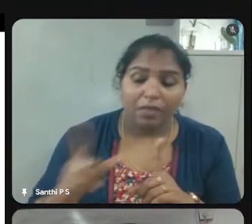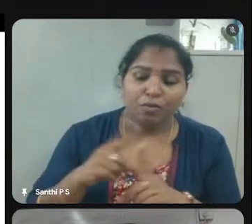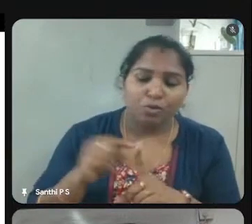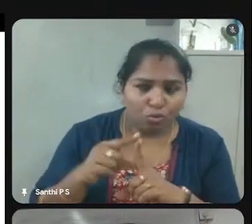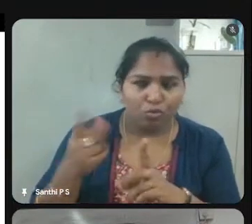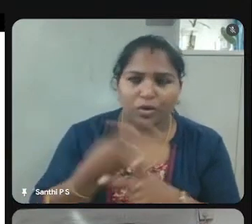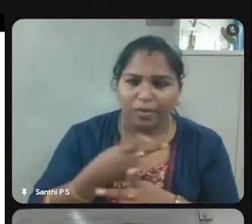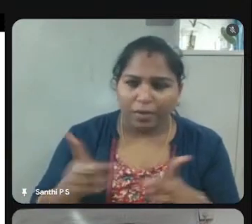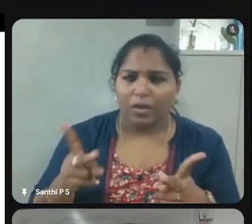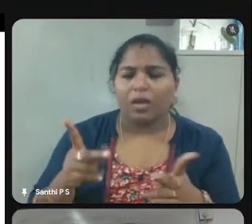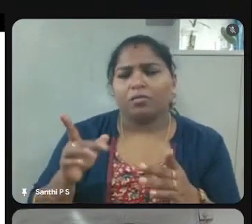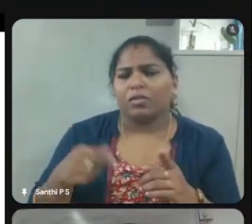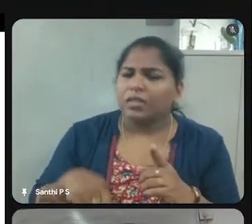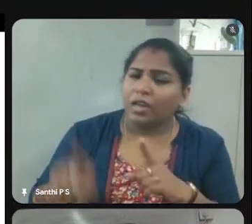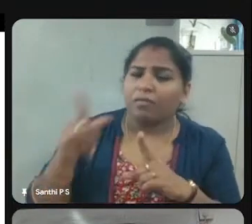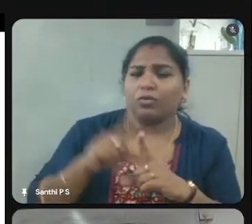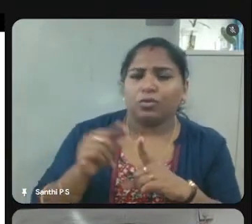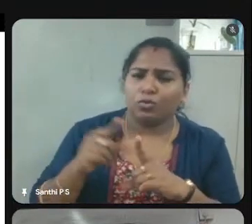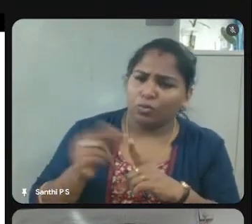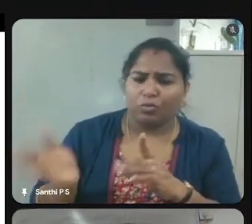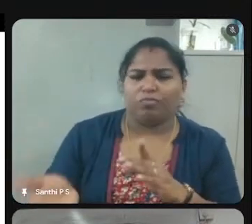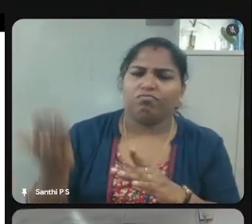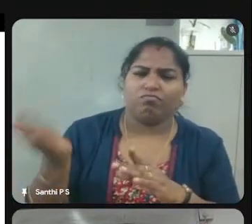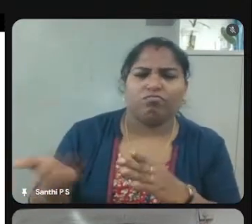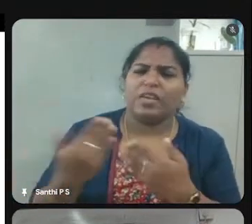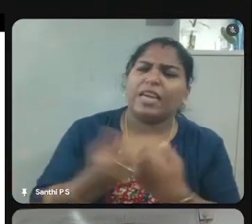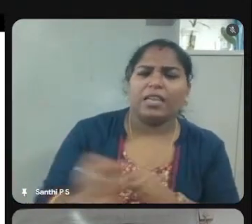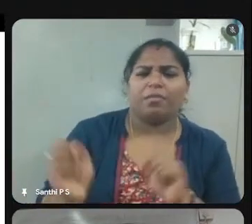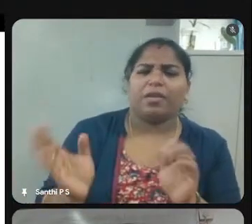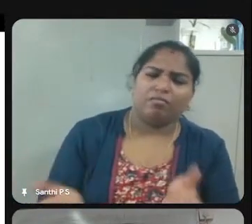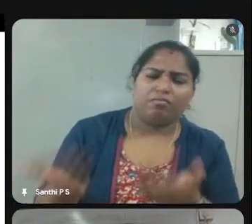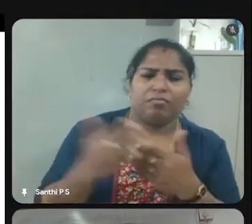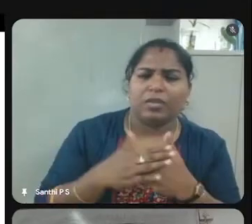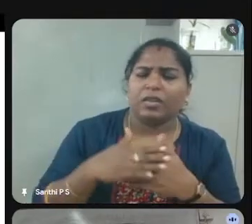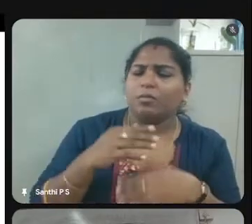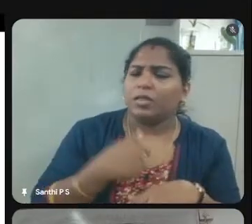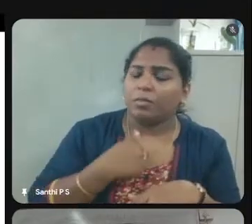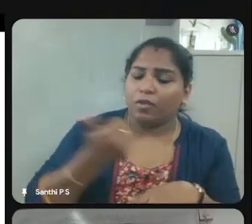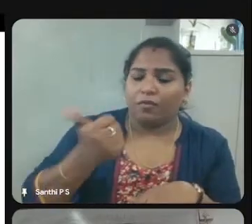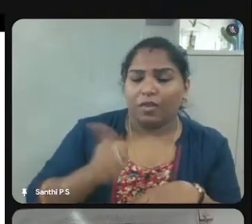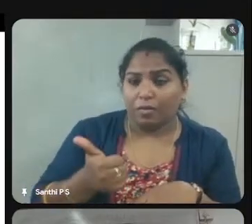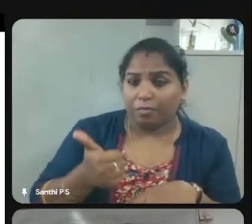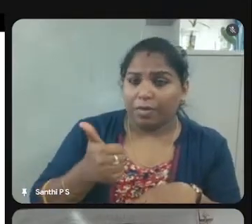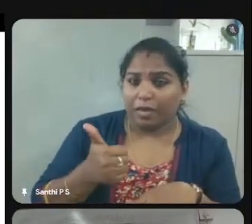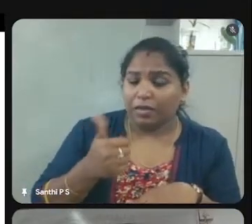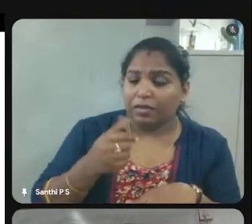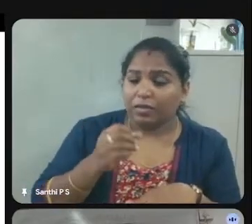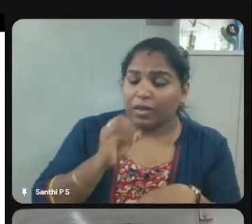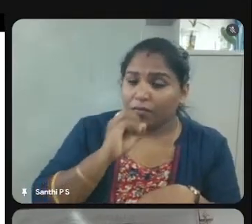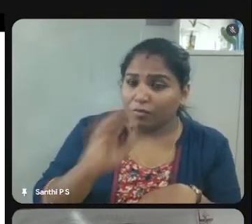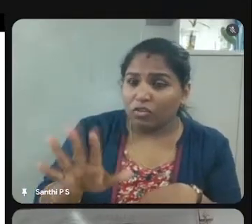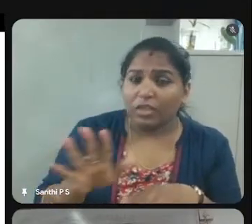കാര്യങ്ങളൊക്കെ മാക്സിമം സ്വന്തമായിട്ട് ചെയ്യാനായിട്ട് തന്നെ വിടാനായിട്ട് ശ്രമിക്കുക. പിന്നെ നമ്മൾ ഫീഡ്ബാക്കിൽ കൊടുക്കുന്ന ടോണും കാര്യങ്ങളൊക്കെ